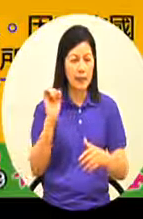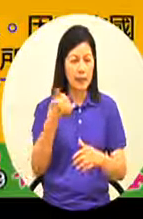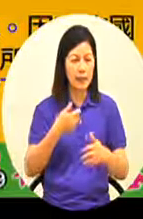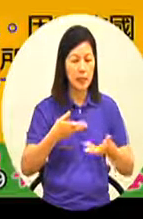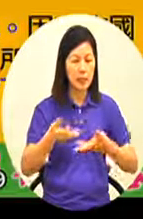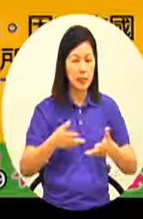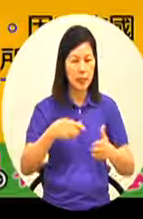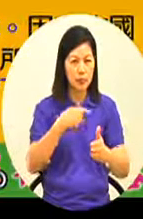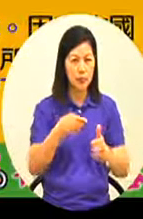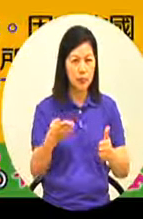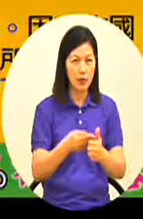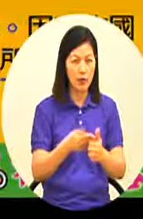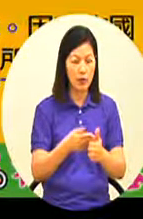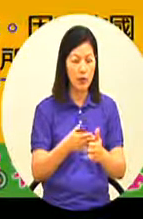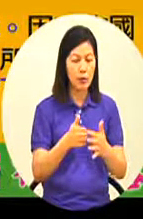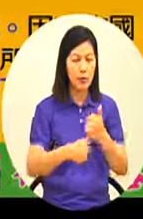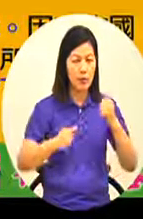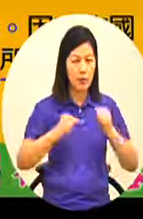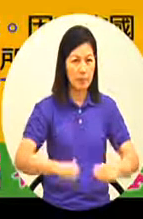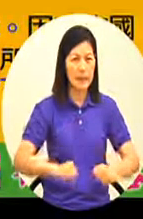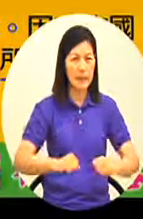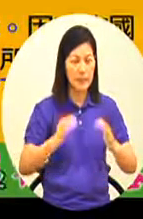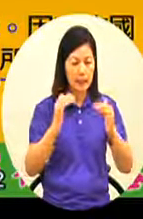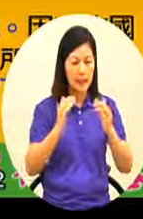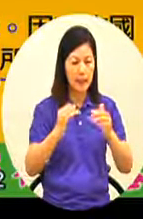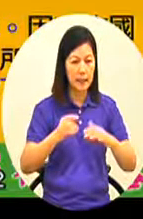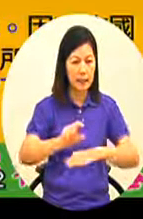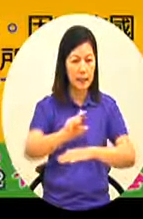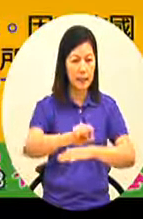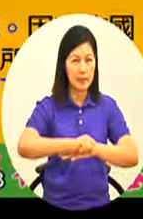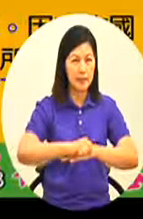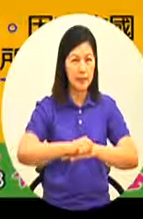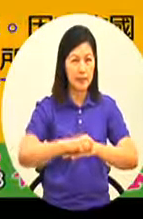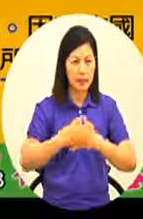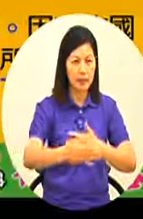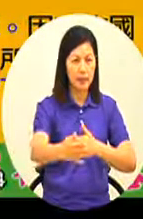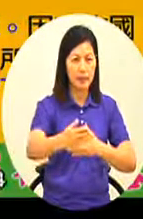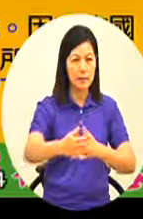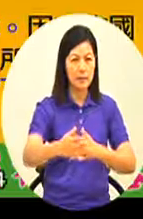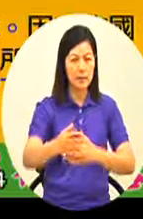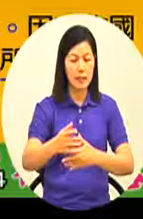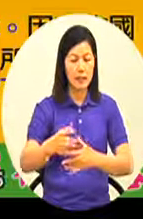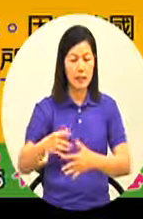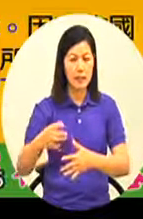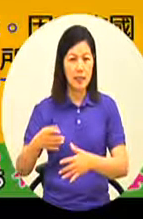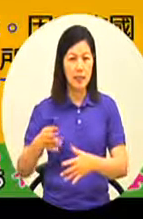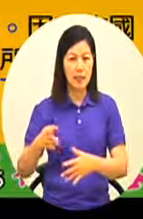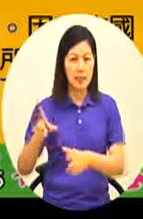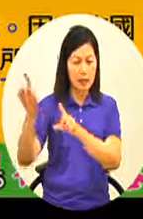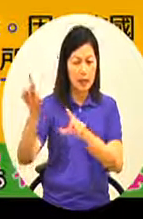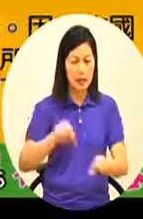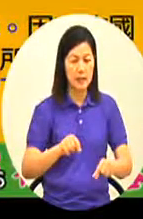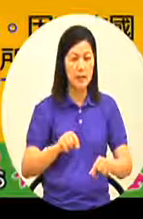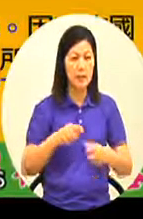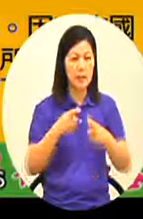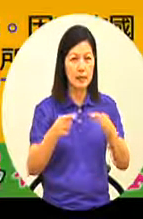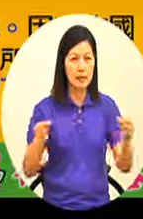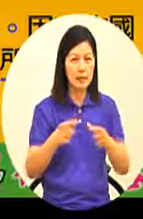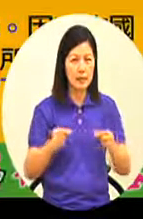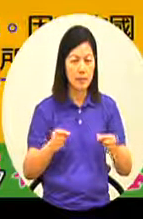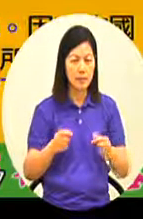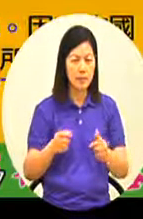礼仪课这个课程，所以一直沿用日本早期统治台湾的殖民时期所